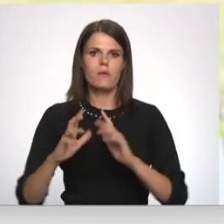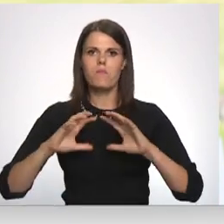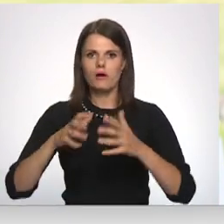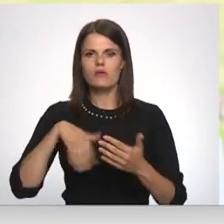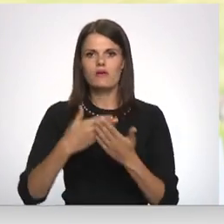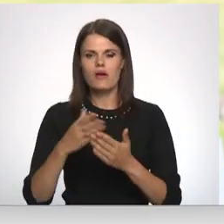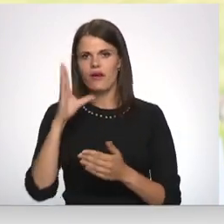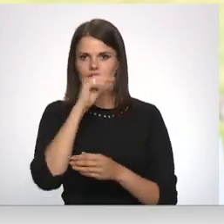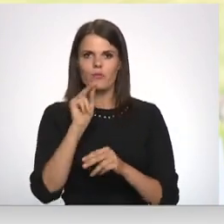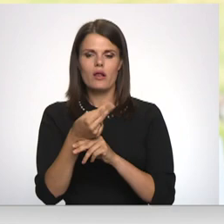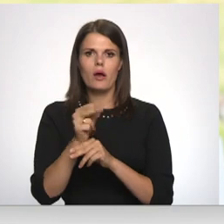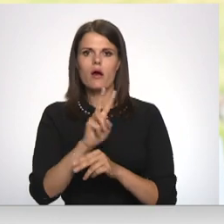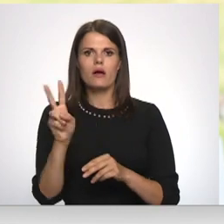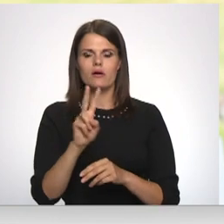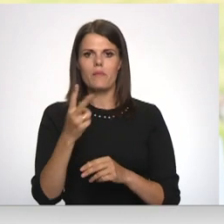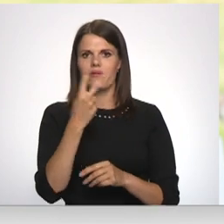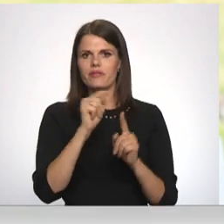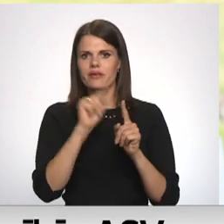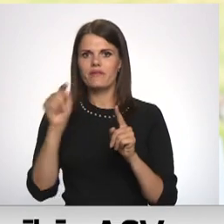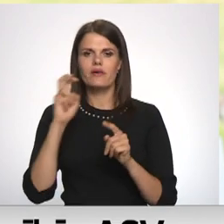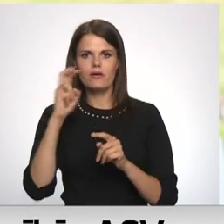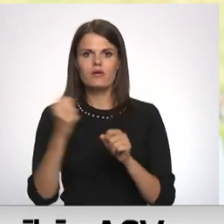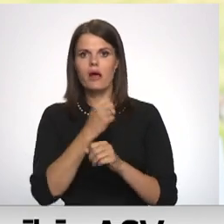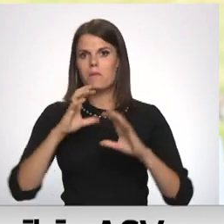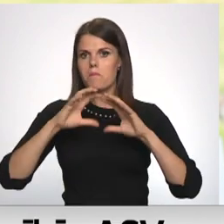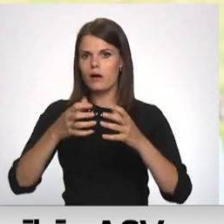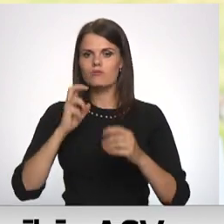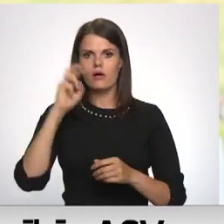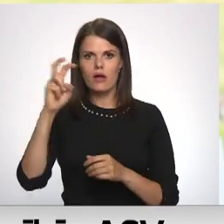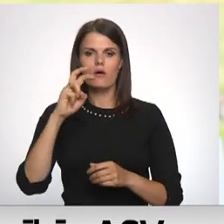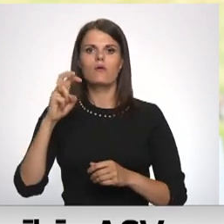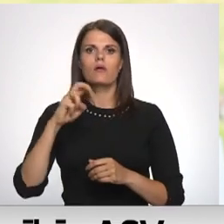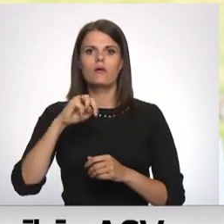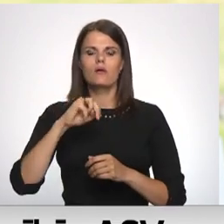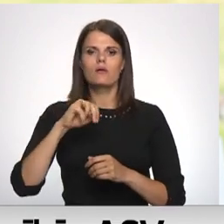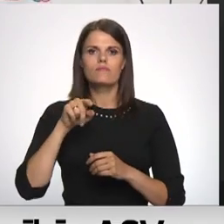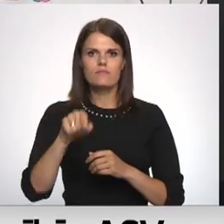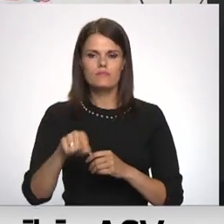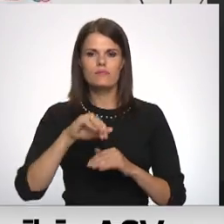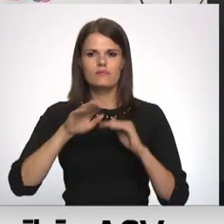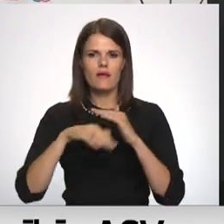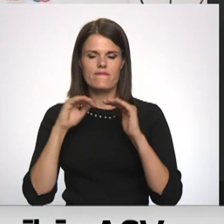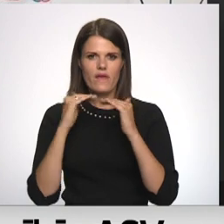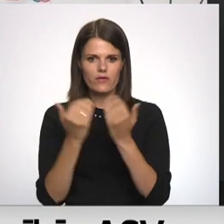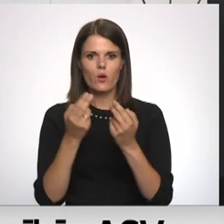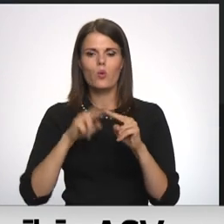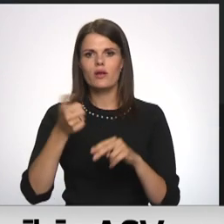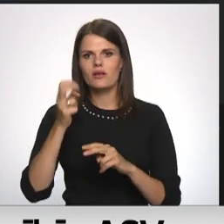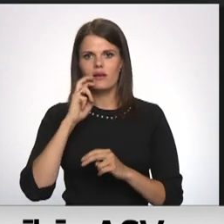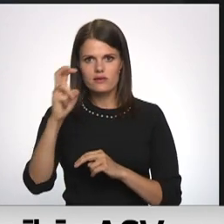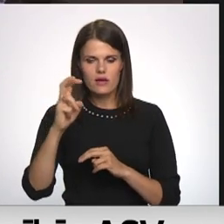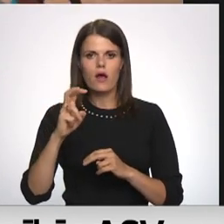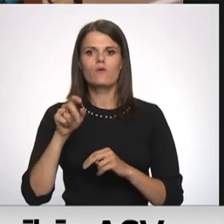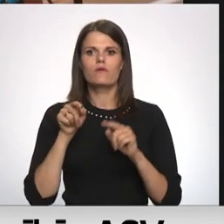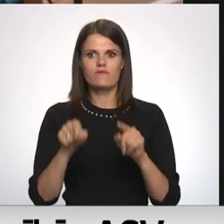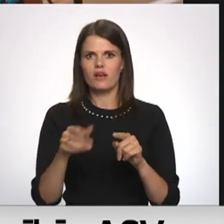man izdosies labot, kuram pieder abi 2 rekordi. Gan pasaules rekords, kas ir ultra riteņbraukšanas federācijas un Guinness rekords, un tāds